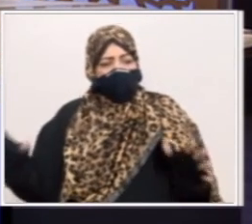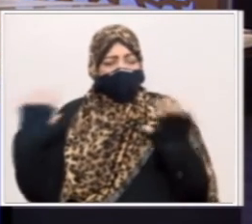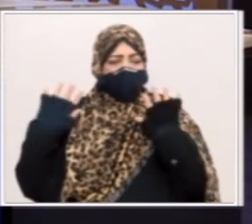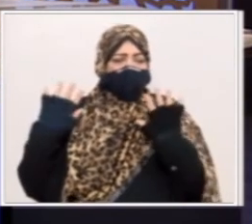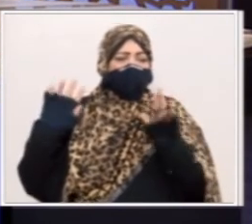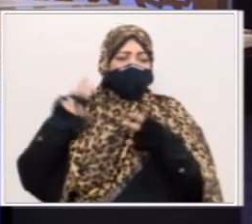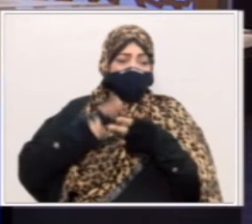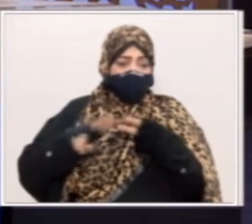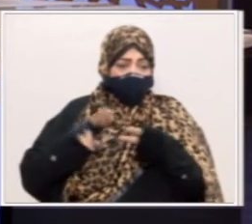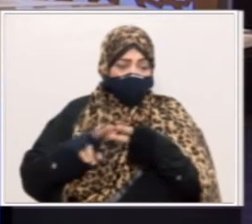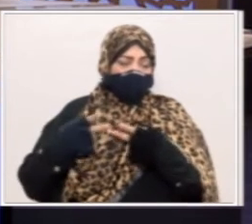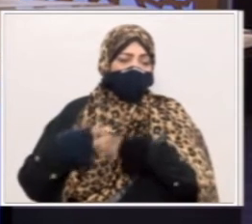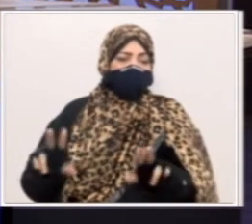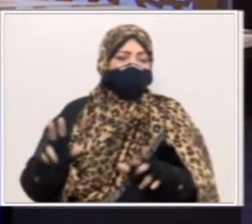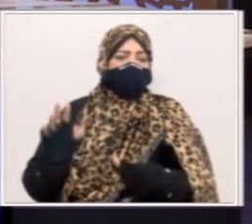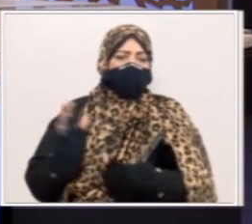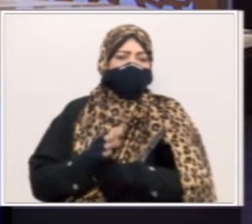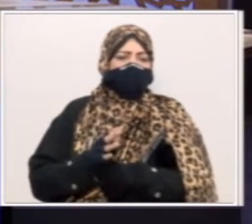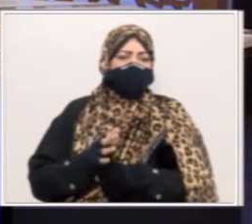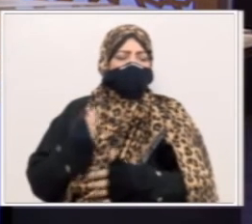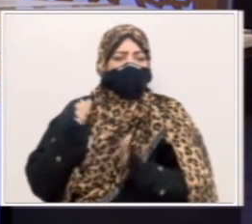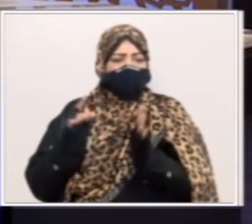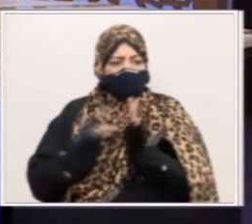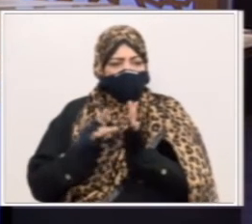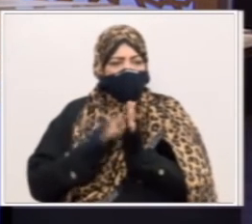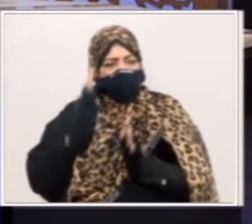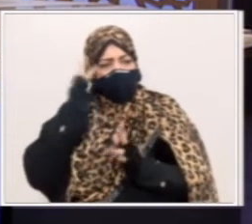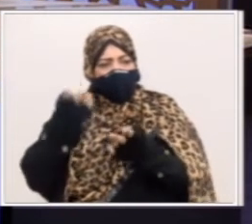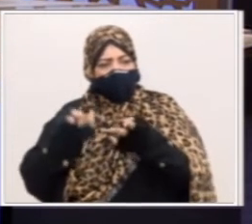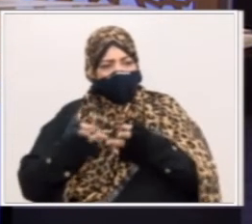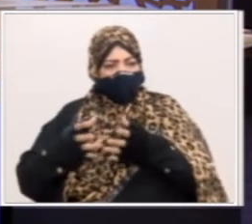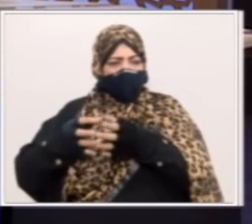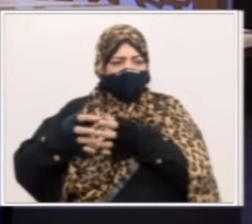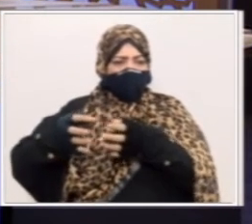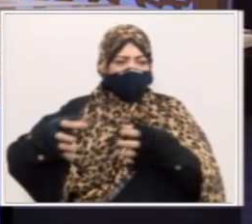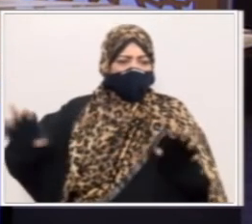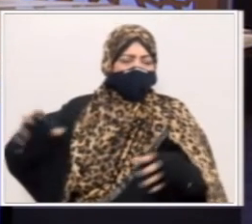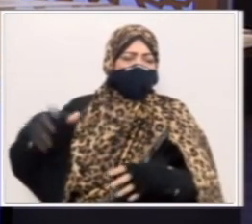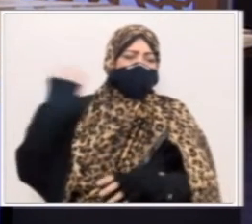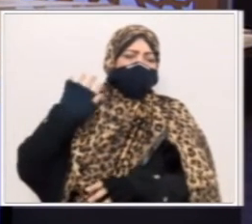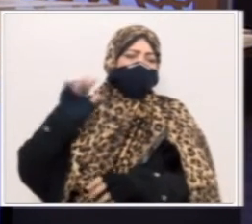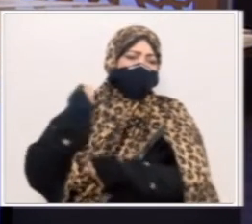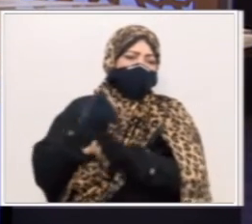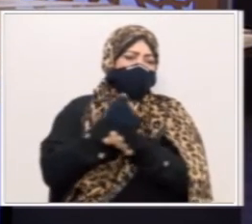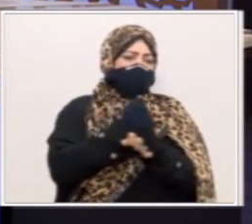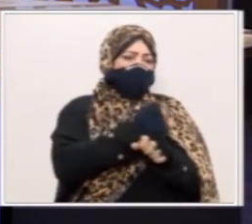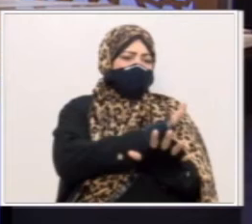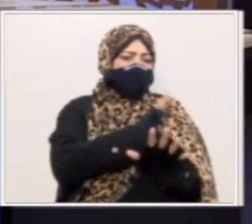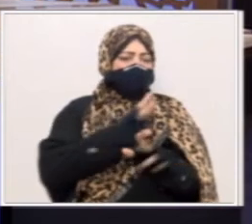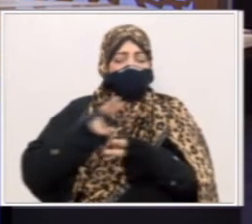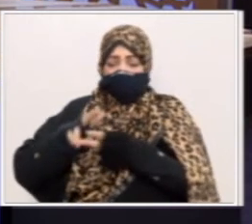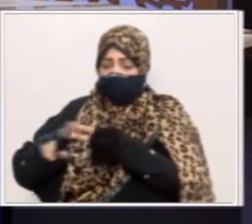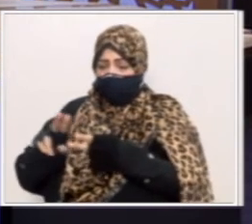وما يبهاش فهي لها أن تتصالح معه، أحيانا هي تريد تقول له أنا أبقى في بيتي